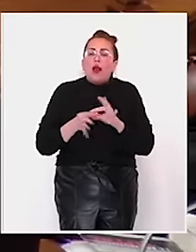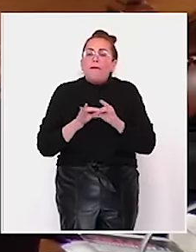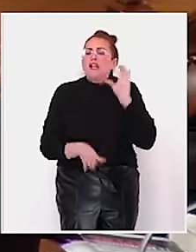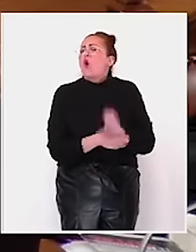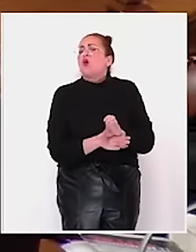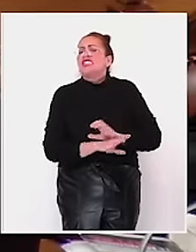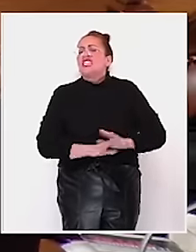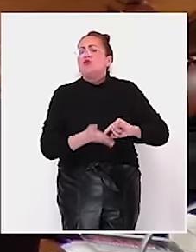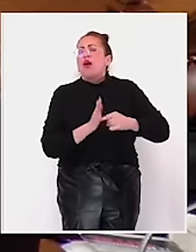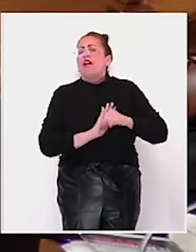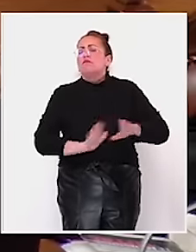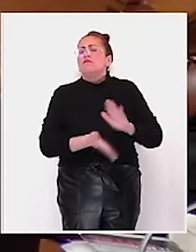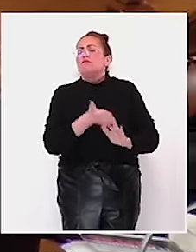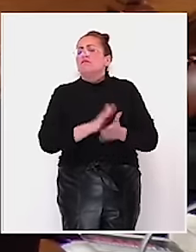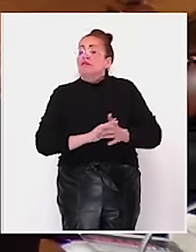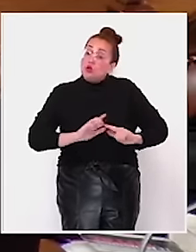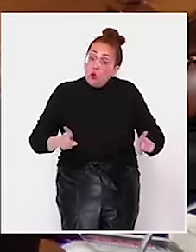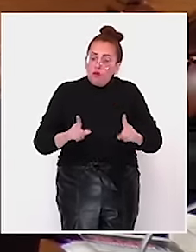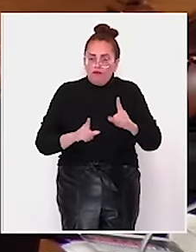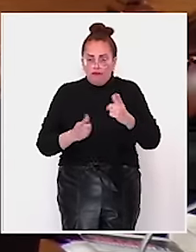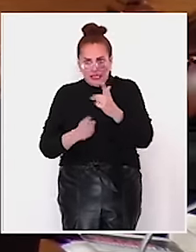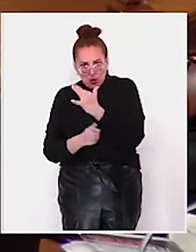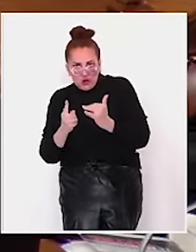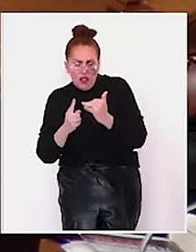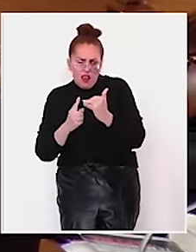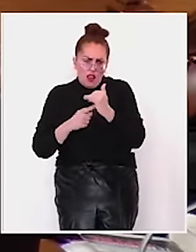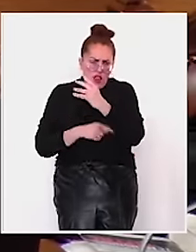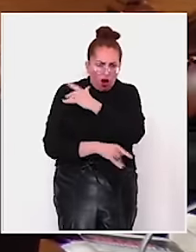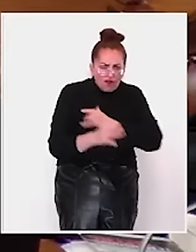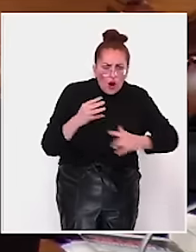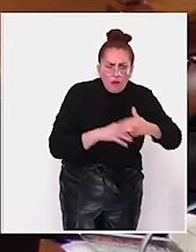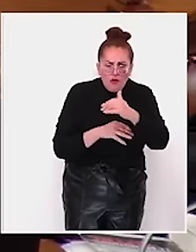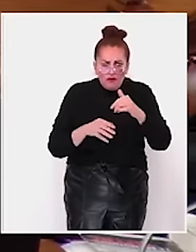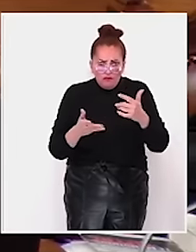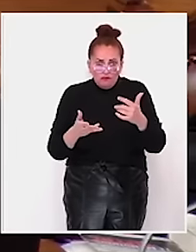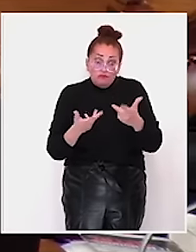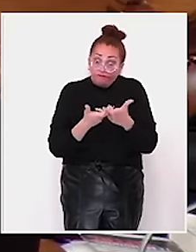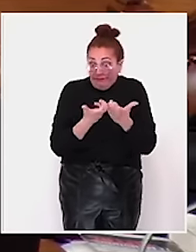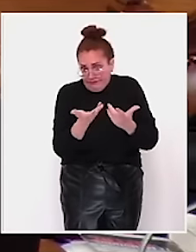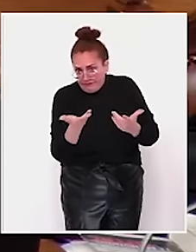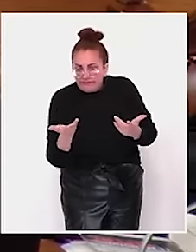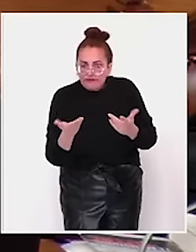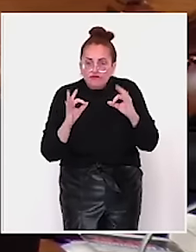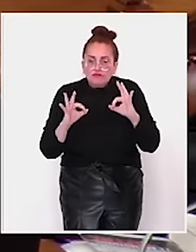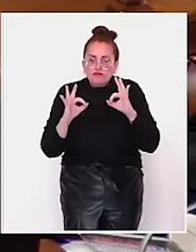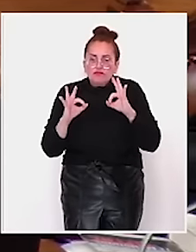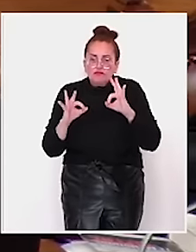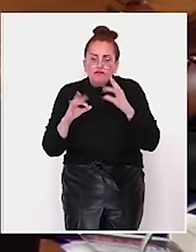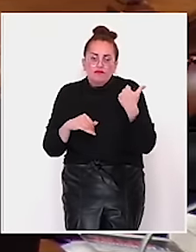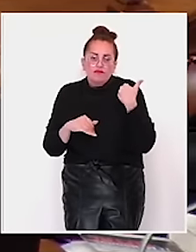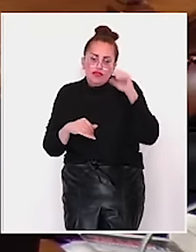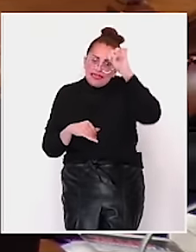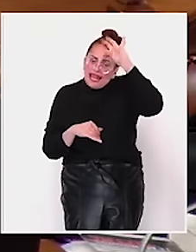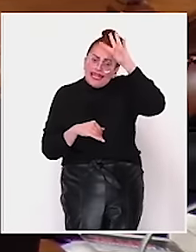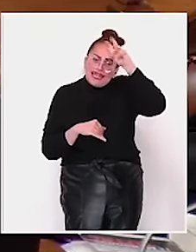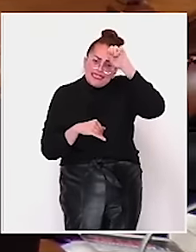c'est aussi qu'il y a une réalité sociale et environnementale, parce que la question environnementale elle est posée. Vous avez vu avec le plongeoir de Tahiti, par rapport au